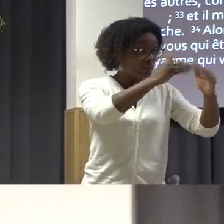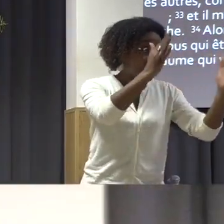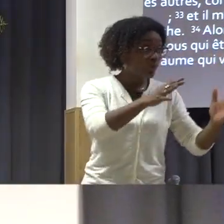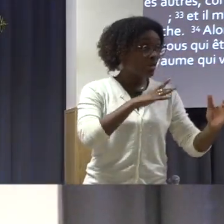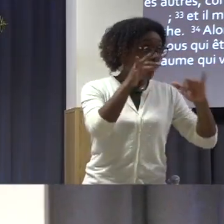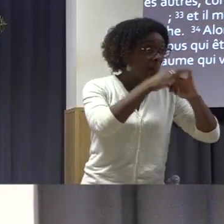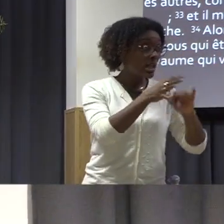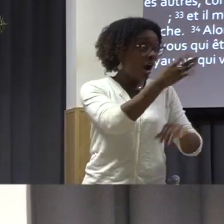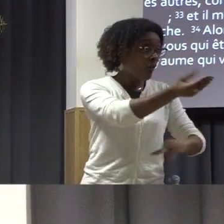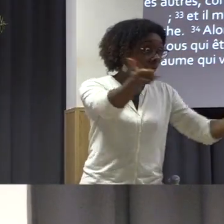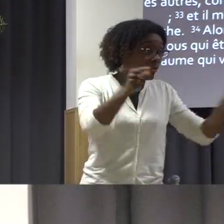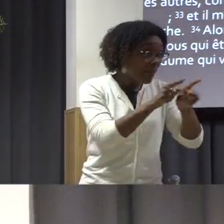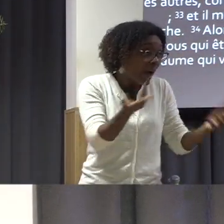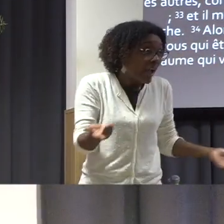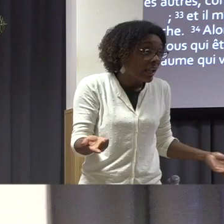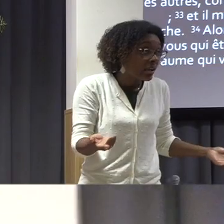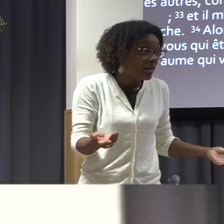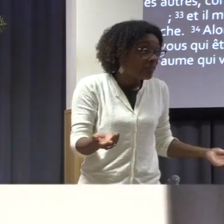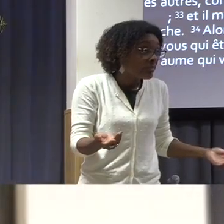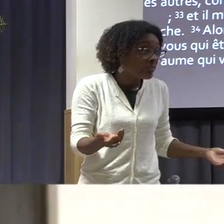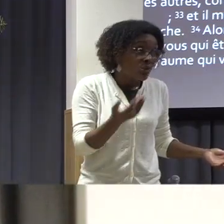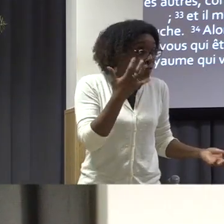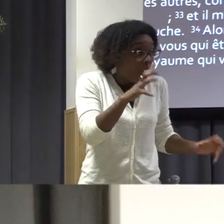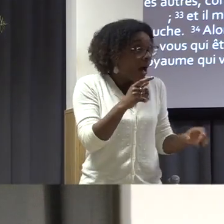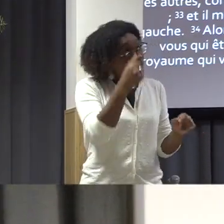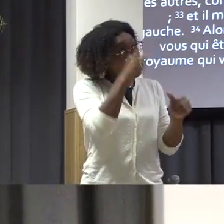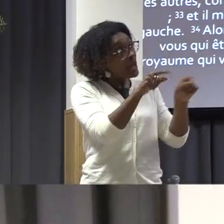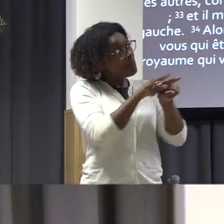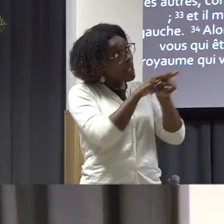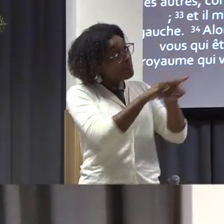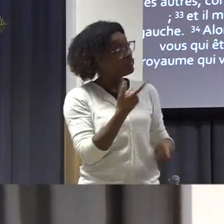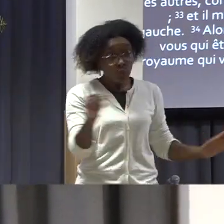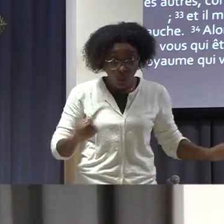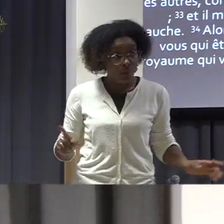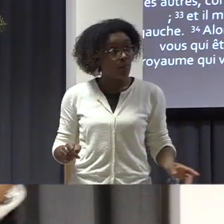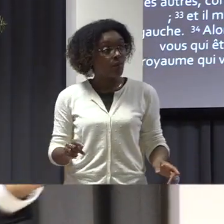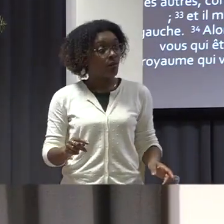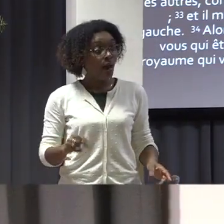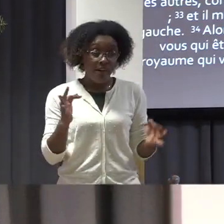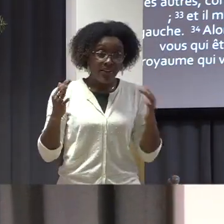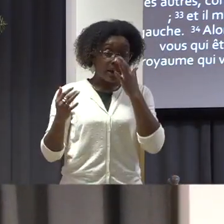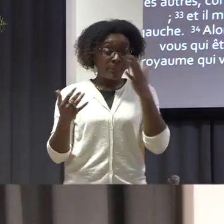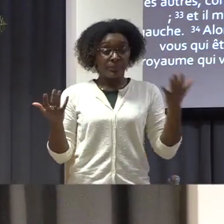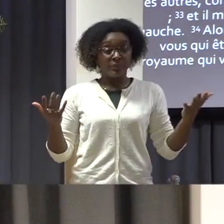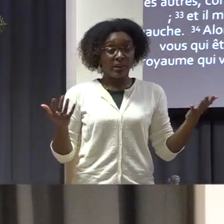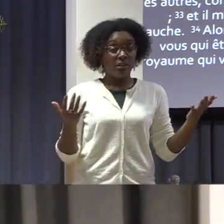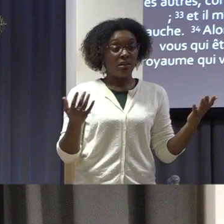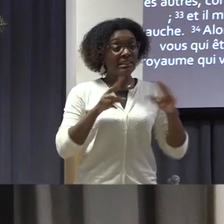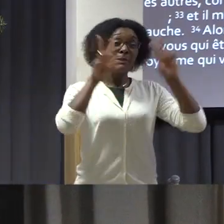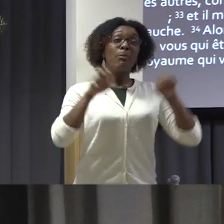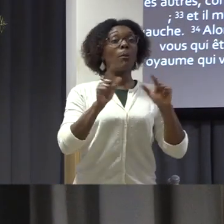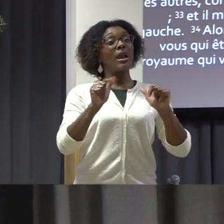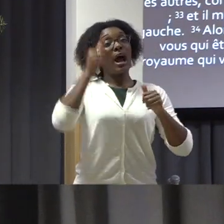d'ailleurs que le mot ne retiennent pas de nous simplement notre bonne manière de parler les diplômes que nous avons accumulé